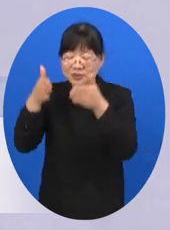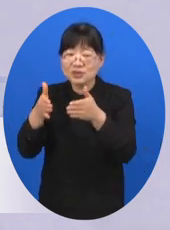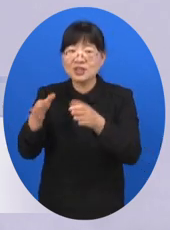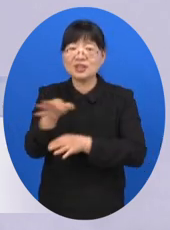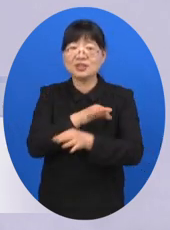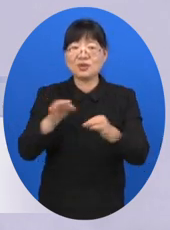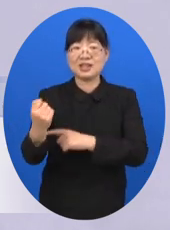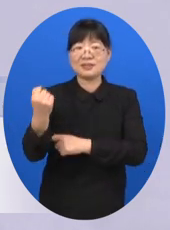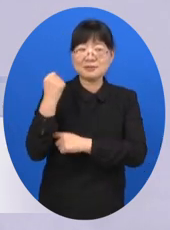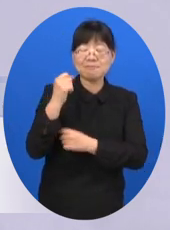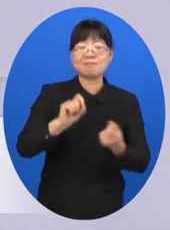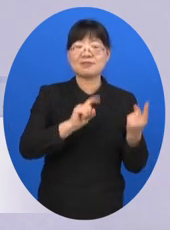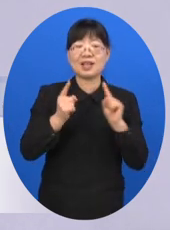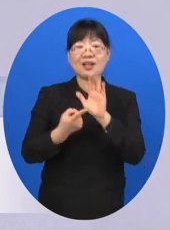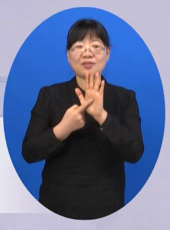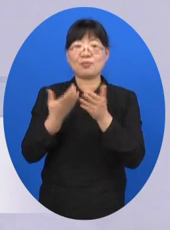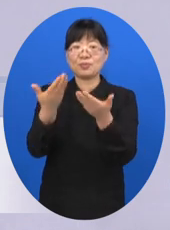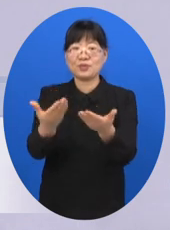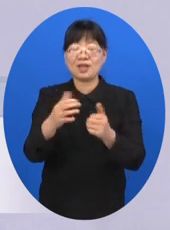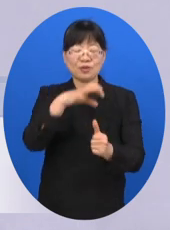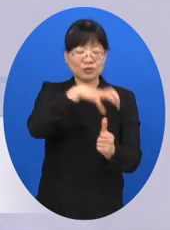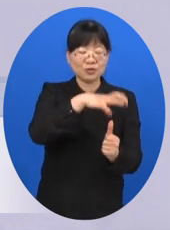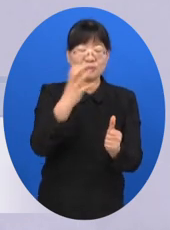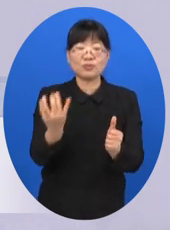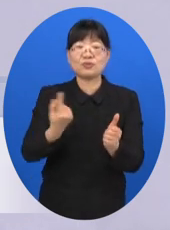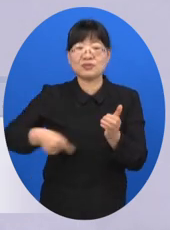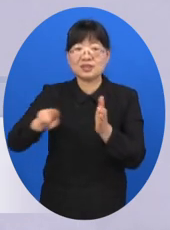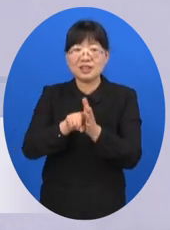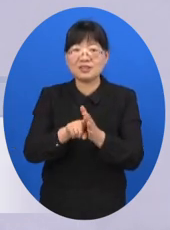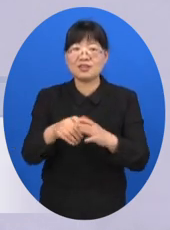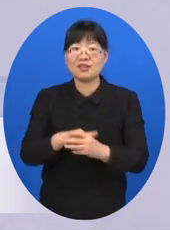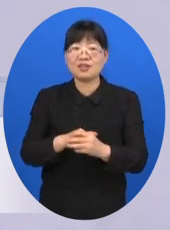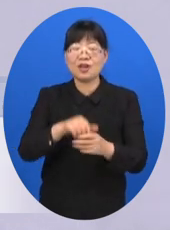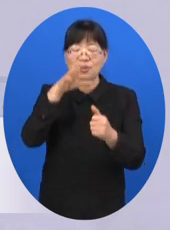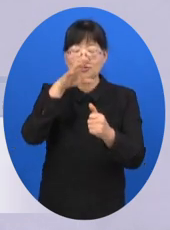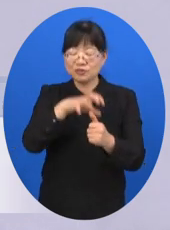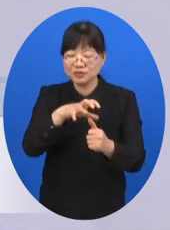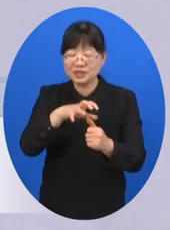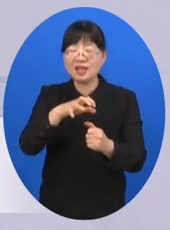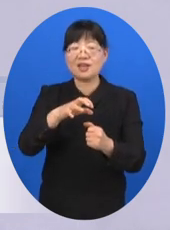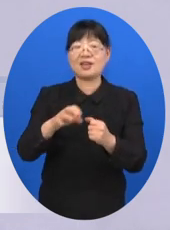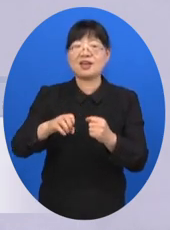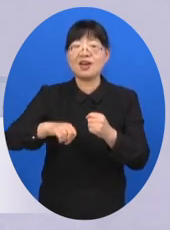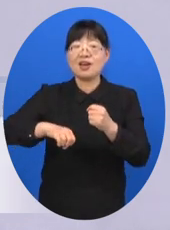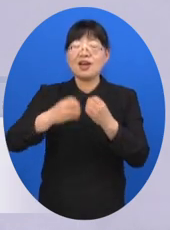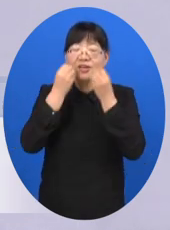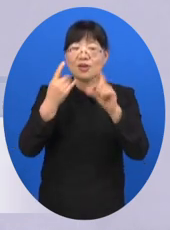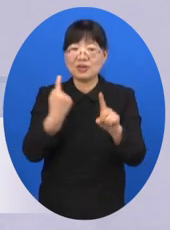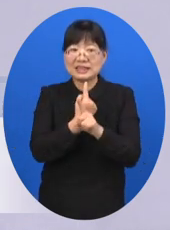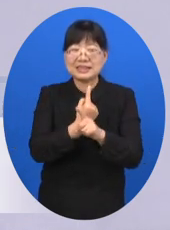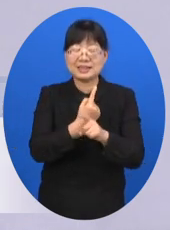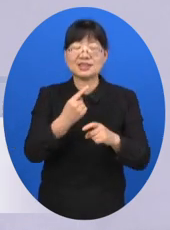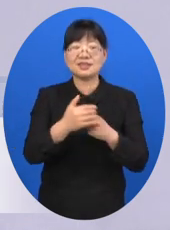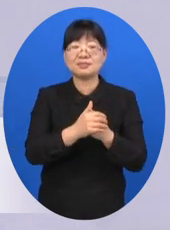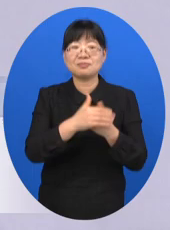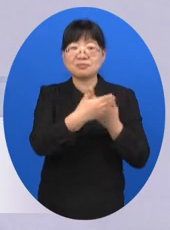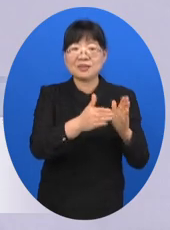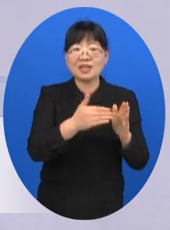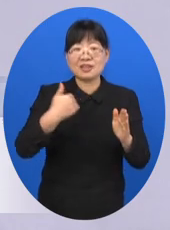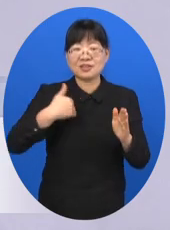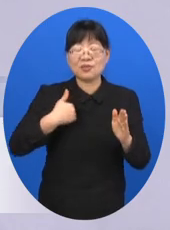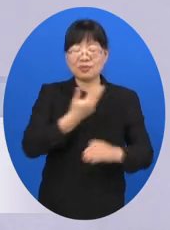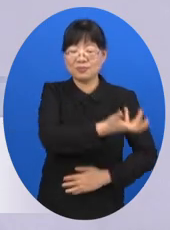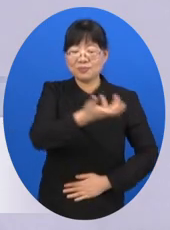경제 역동성을 살리겠습니다. 규제를 풀기 위한 규제 혁신과를 우리 경제투자실로 옮겨서 우리 기업인들과